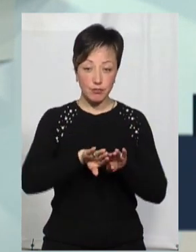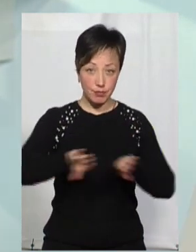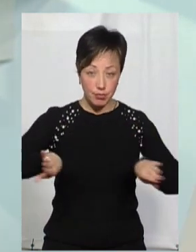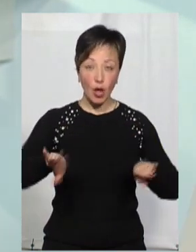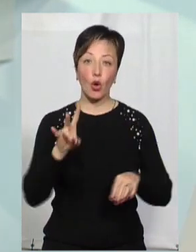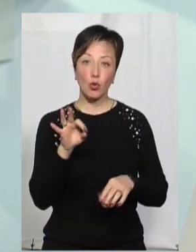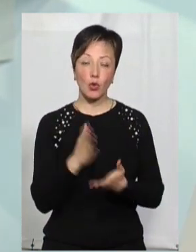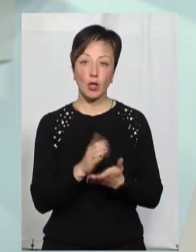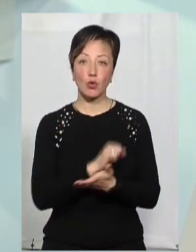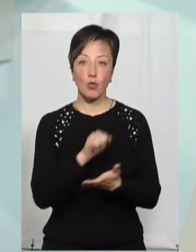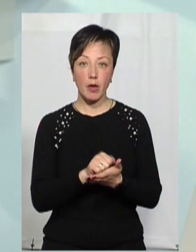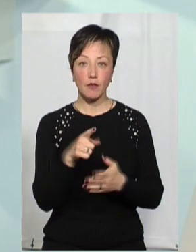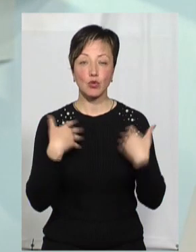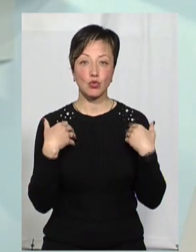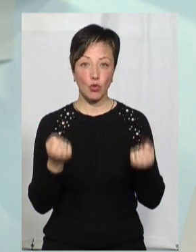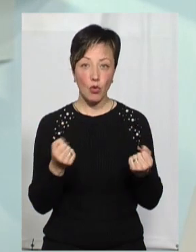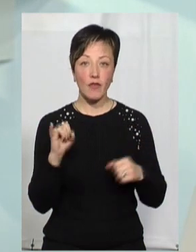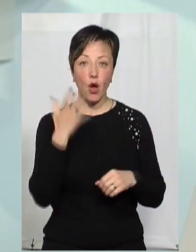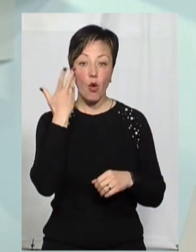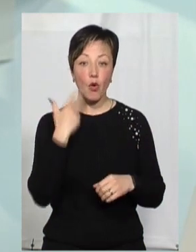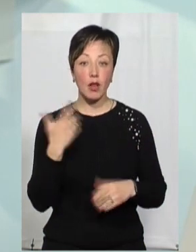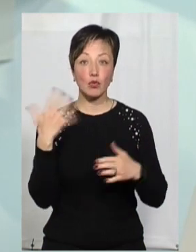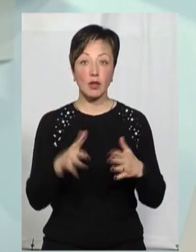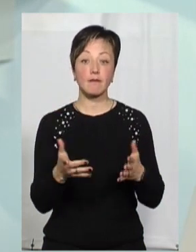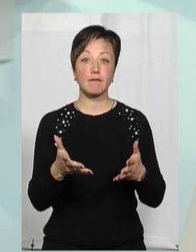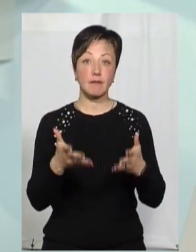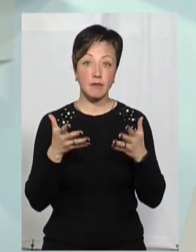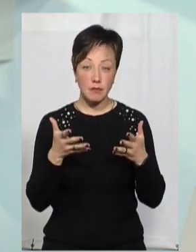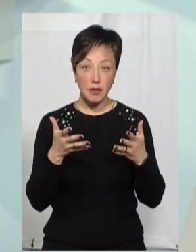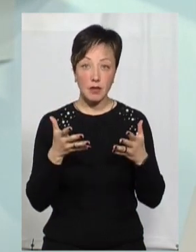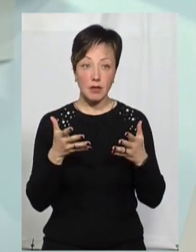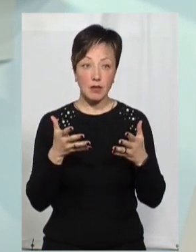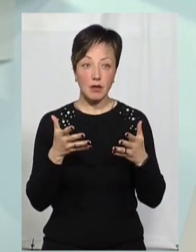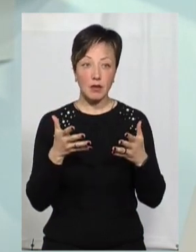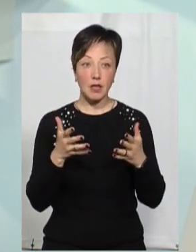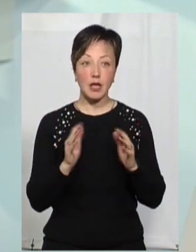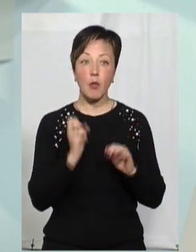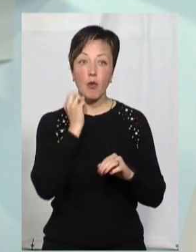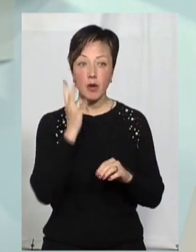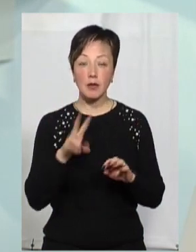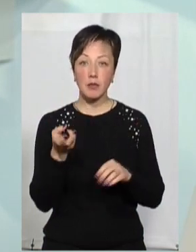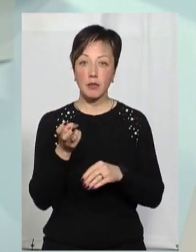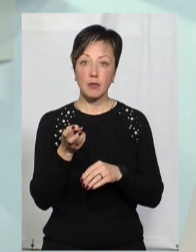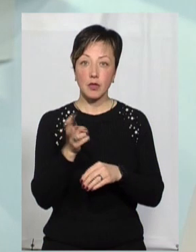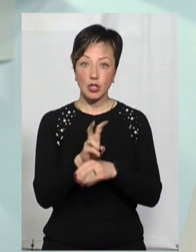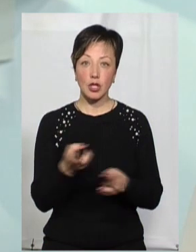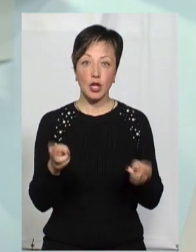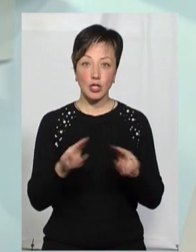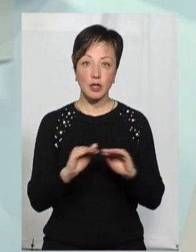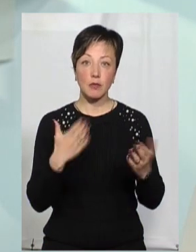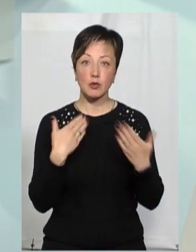в нас є документ про те, що вони здорові. І коли вже був обід, діти спочатку пообідали, потім прийшли решта